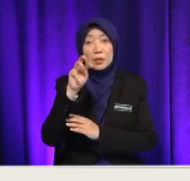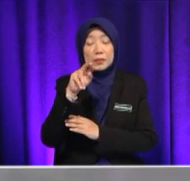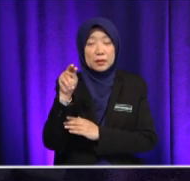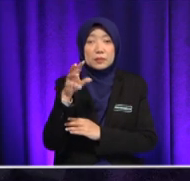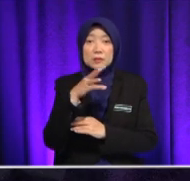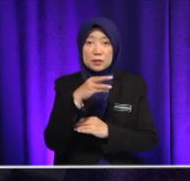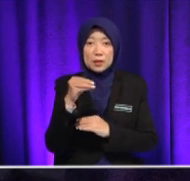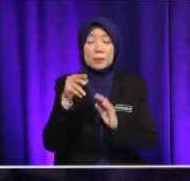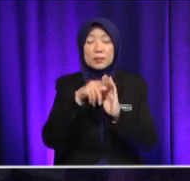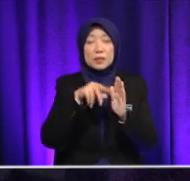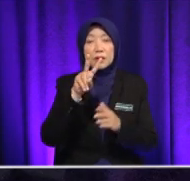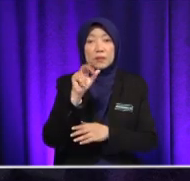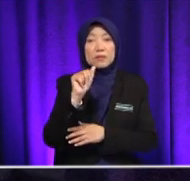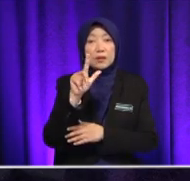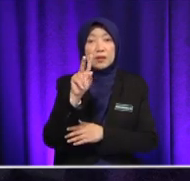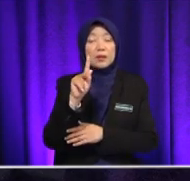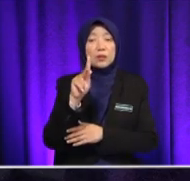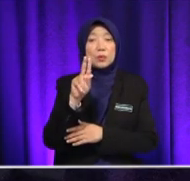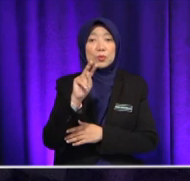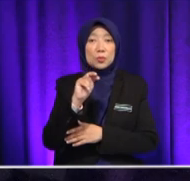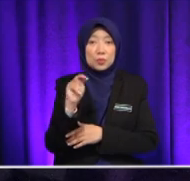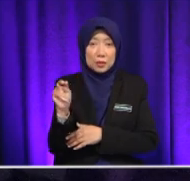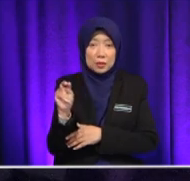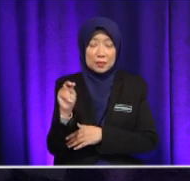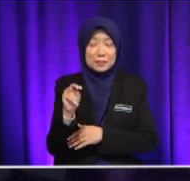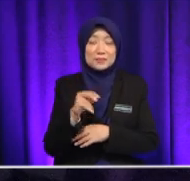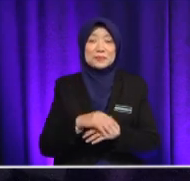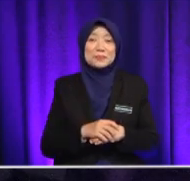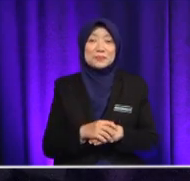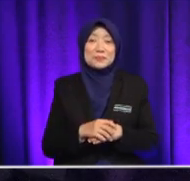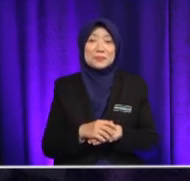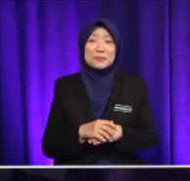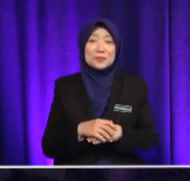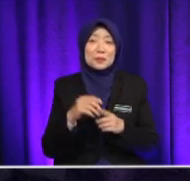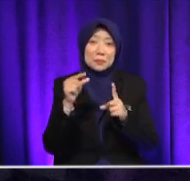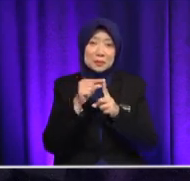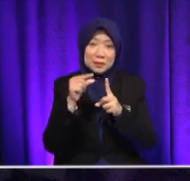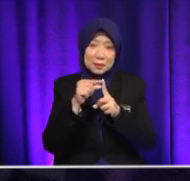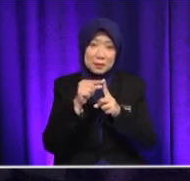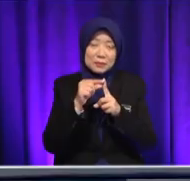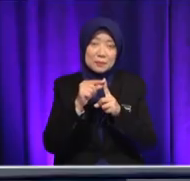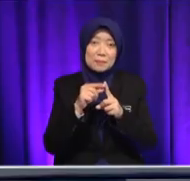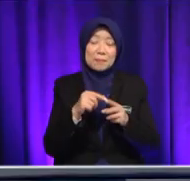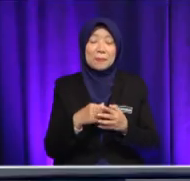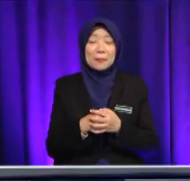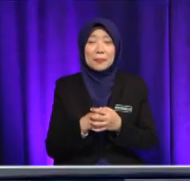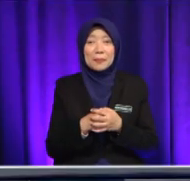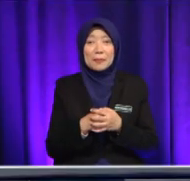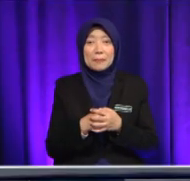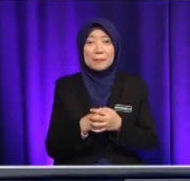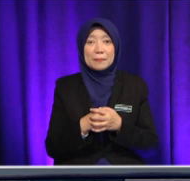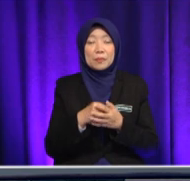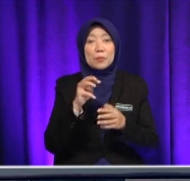Cikgu. So, nampak menarik istilah kan? Tu kan? Nampak menarik istilah tu kan? Okey. So kita ada yang kedua. Ya. Murid akan dapat memahami